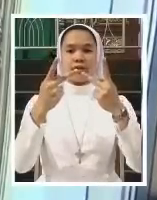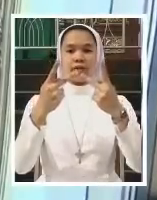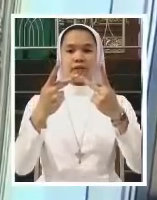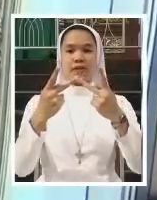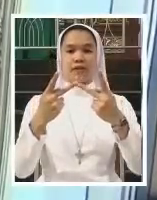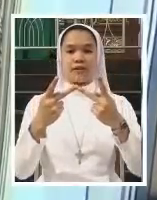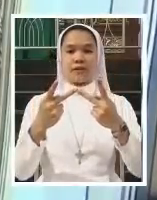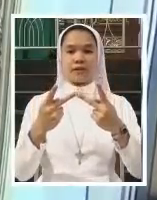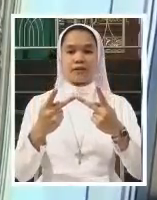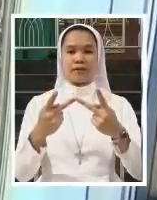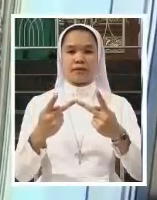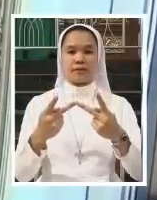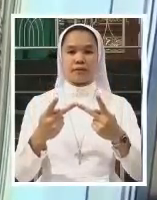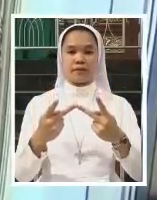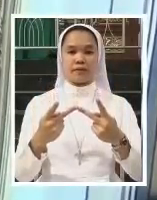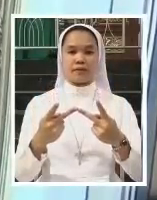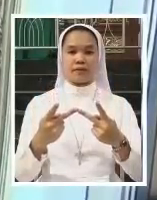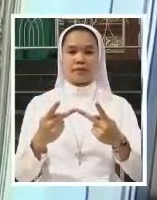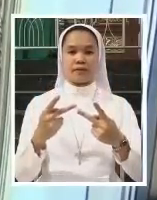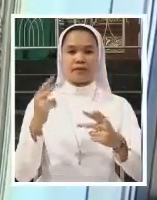Ipinapamareka niya mo